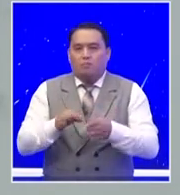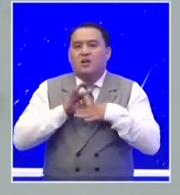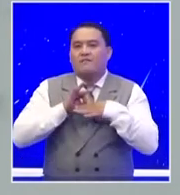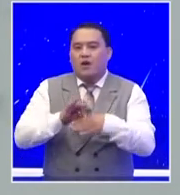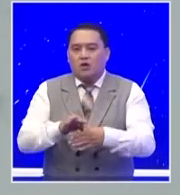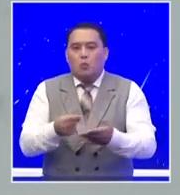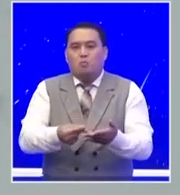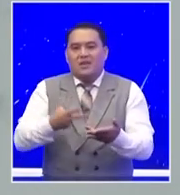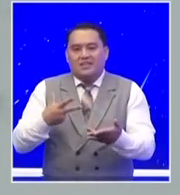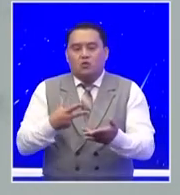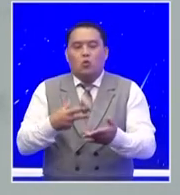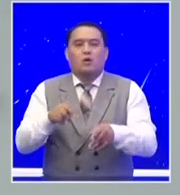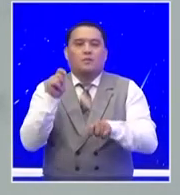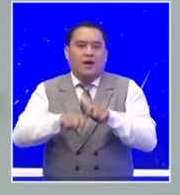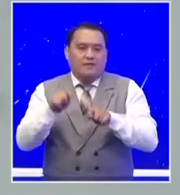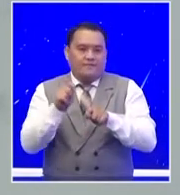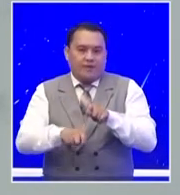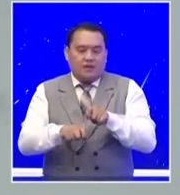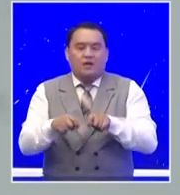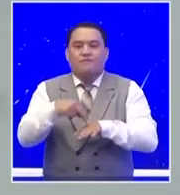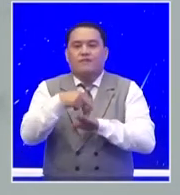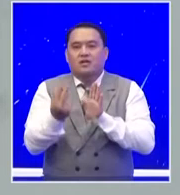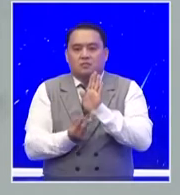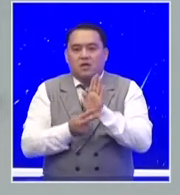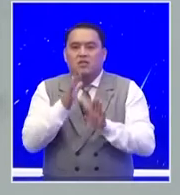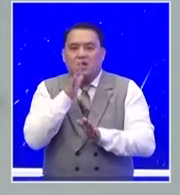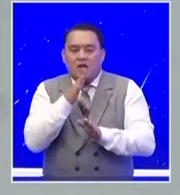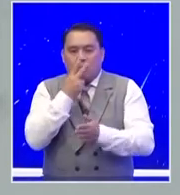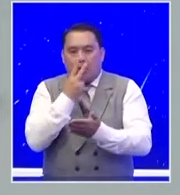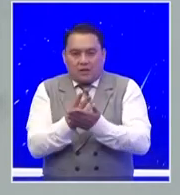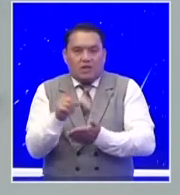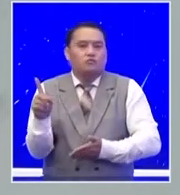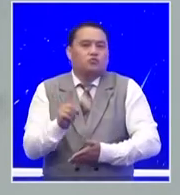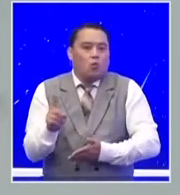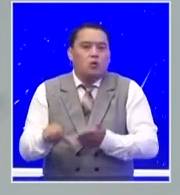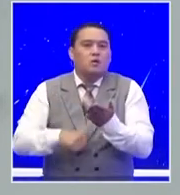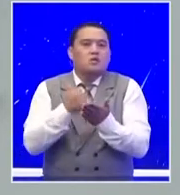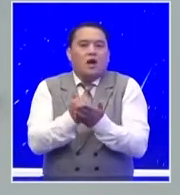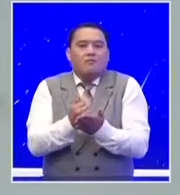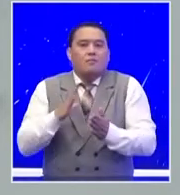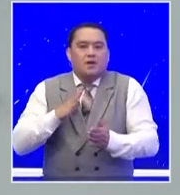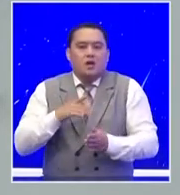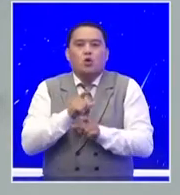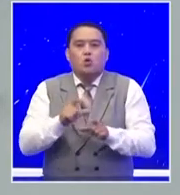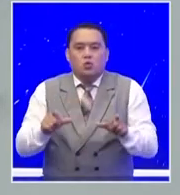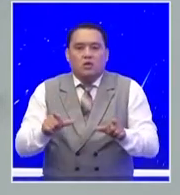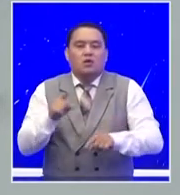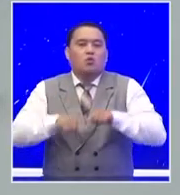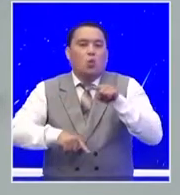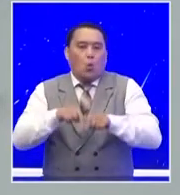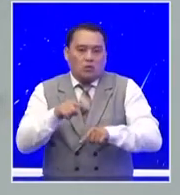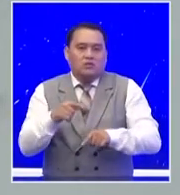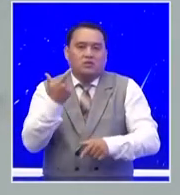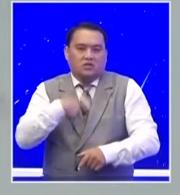анализ преступлений, посягающих на половую неприкосновенность несовершеннолетних, показал, что в основном они совершаются людьми из близкого окружения